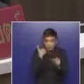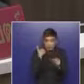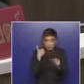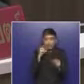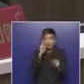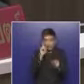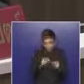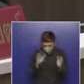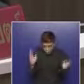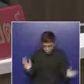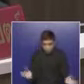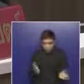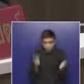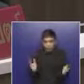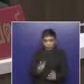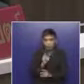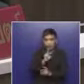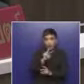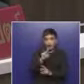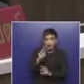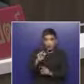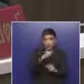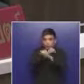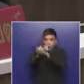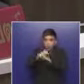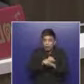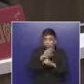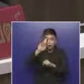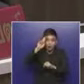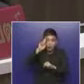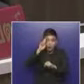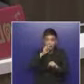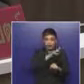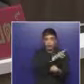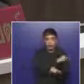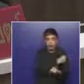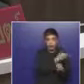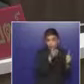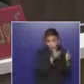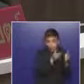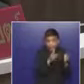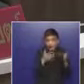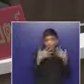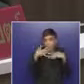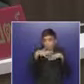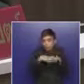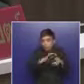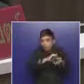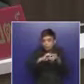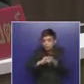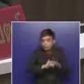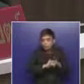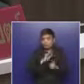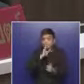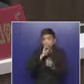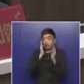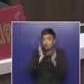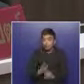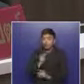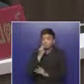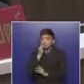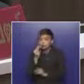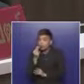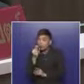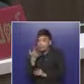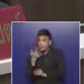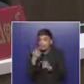บคุมโรคต้องทำนิวนอร์มอลเขาทำควบคู่กับกรมอนามัยนะครับถ้าคนไม่สูบบุหรี่แต่ว่าลบบา